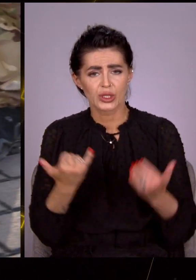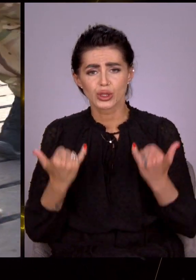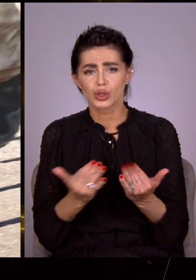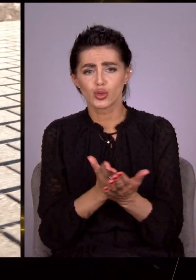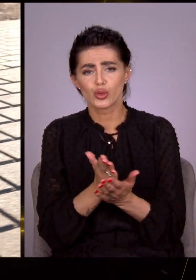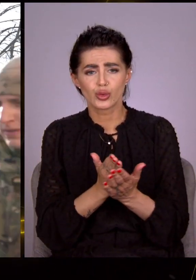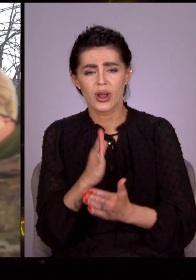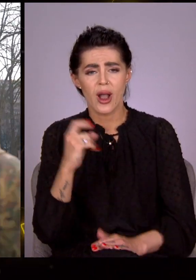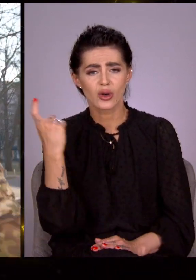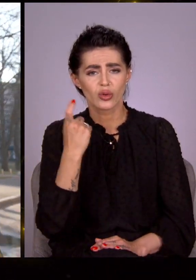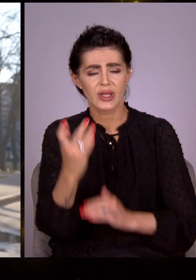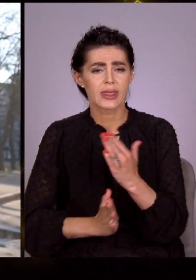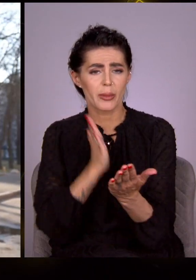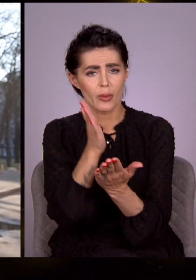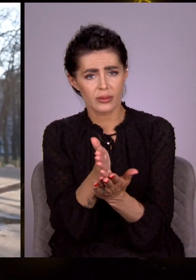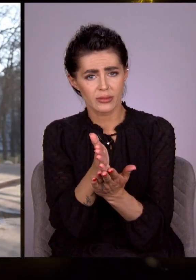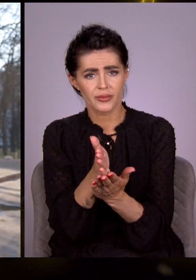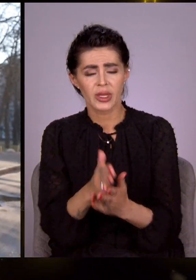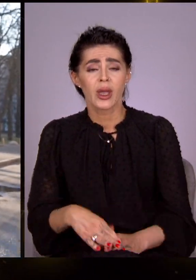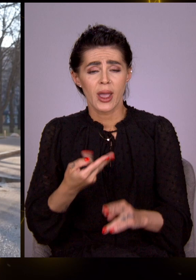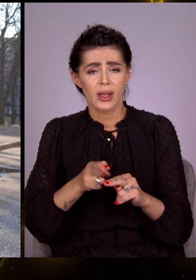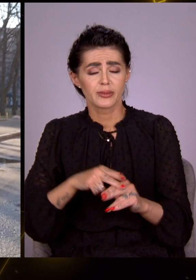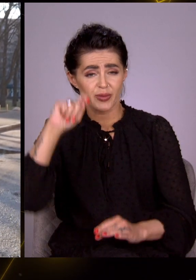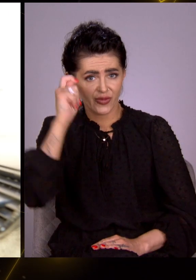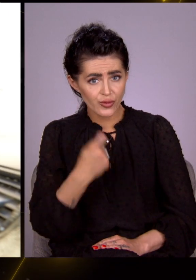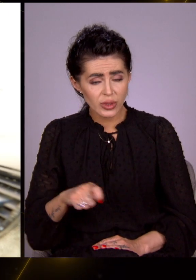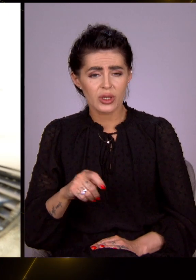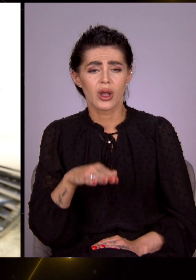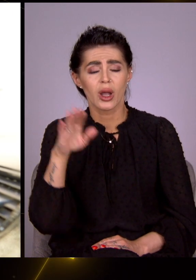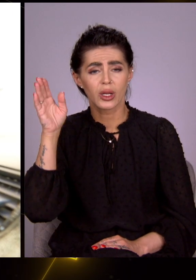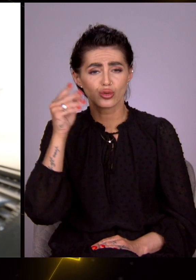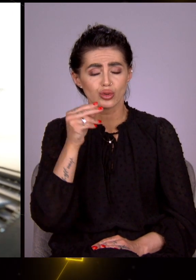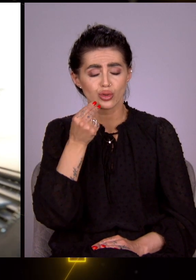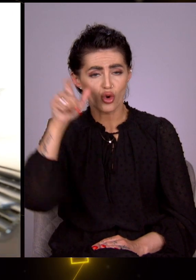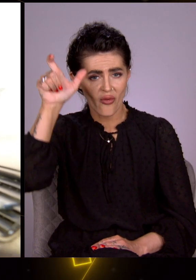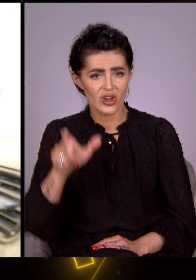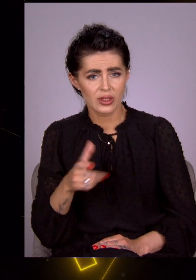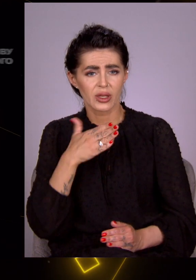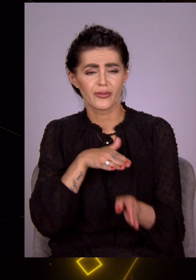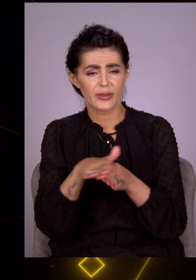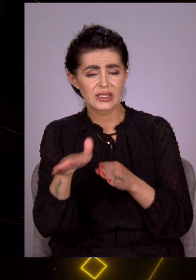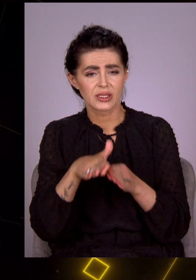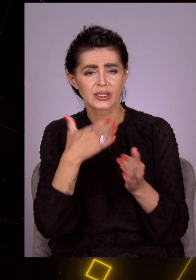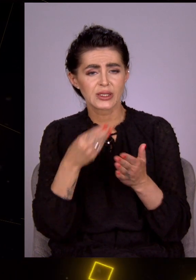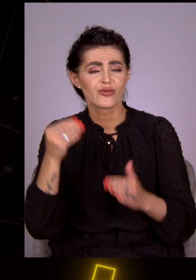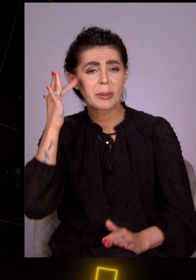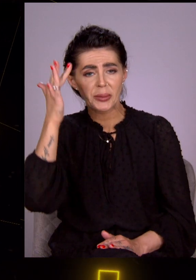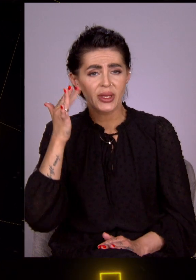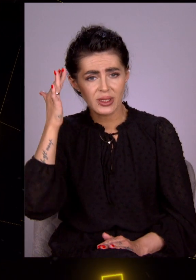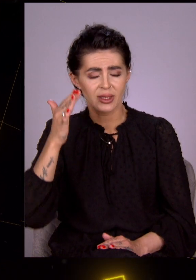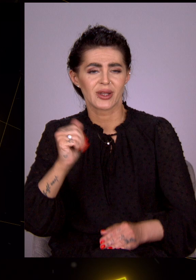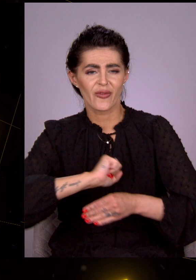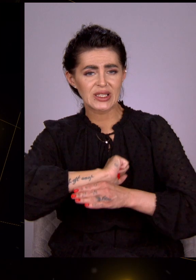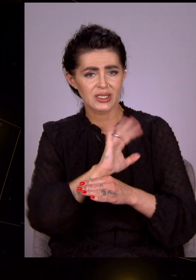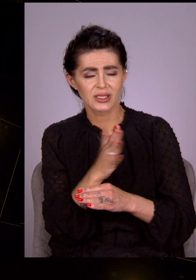на Харківському напрямку. Попри війну, того року чоловікові вдалося здійснити свою мрію – зіграти весілля із